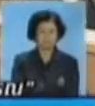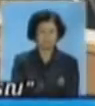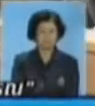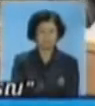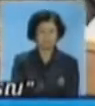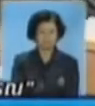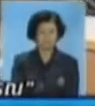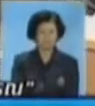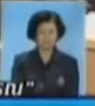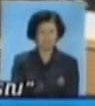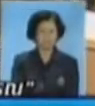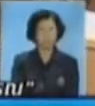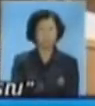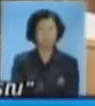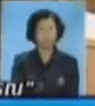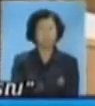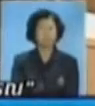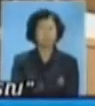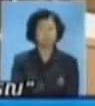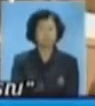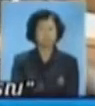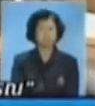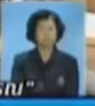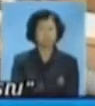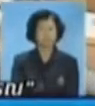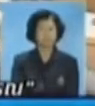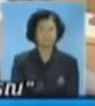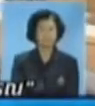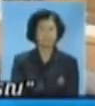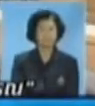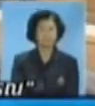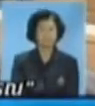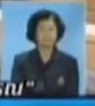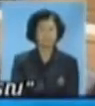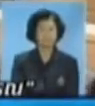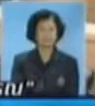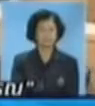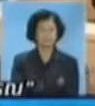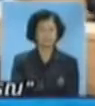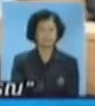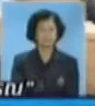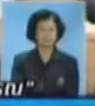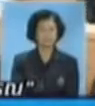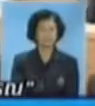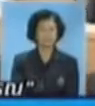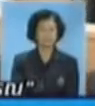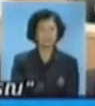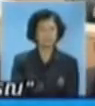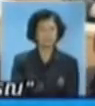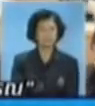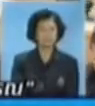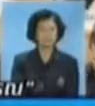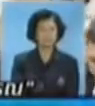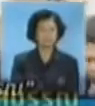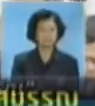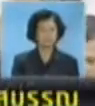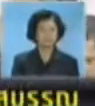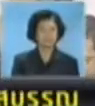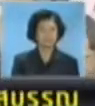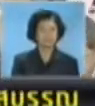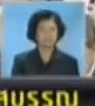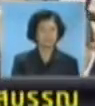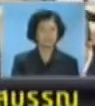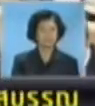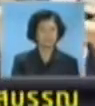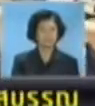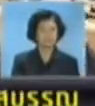เลือกตั้งได้มีการถอดถอนคุณสุเทพนะครับหลังจากที่มีการประเมินเสียงของสว.ส่วนหนึ่งที่มีการเลือกคุณนิค